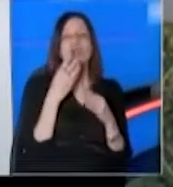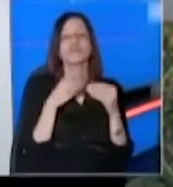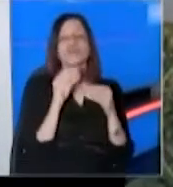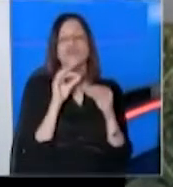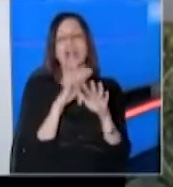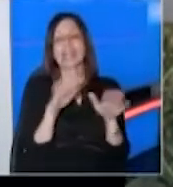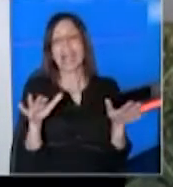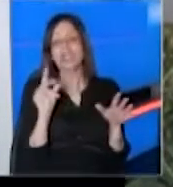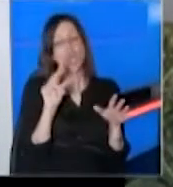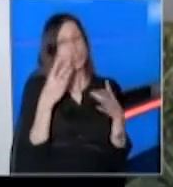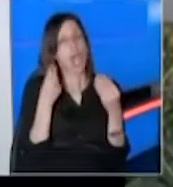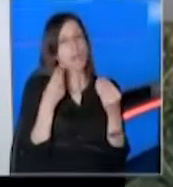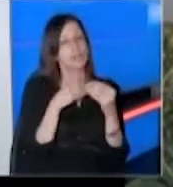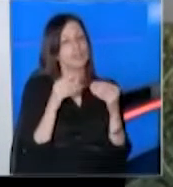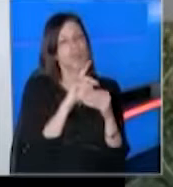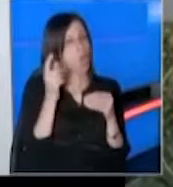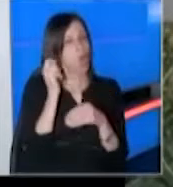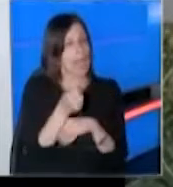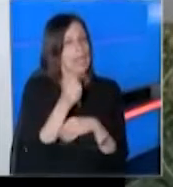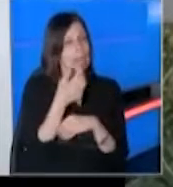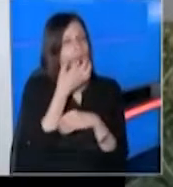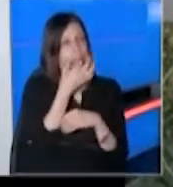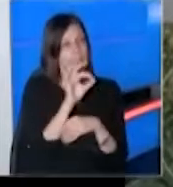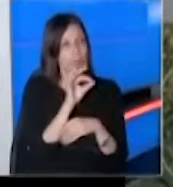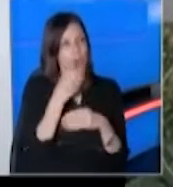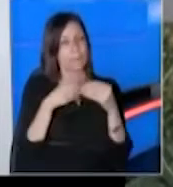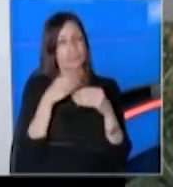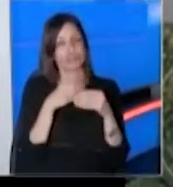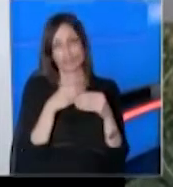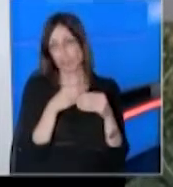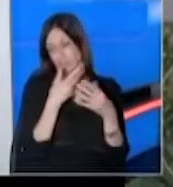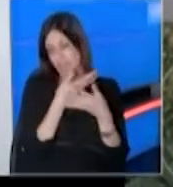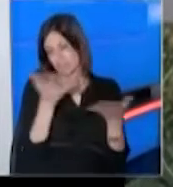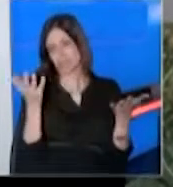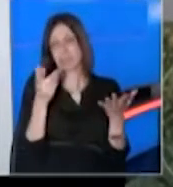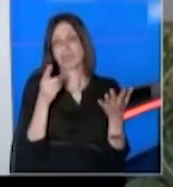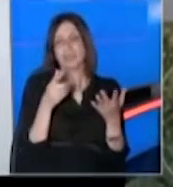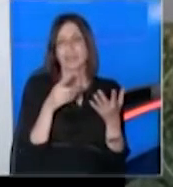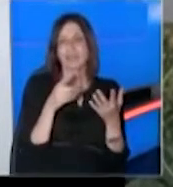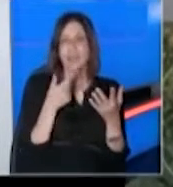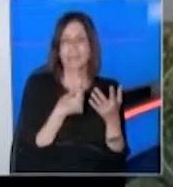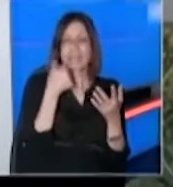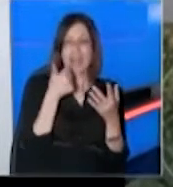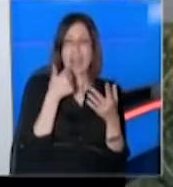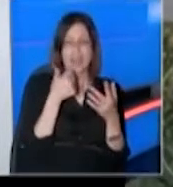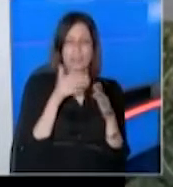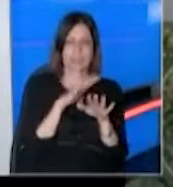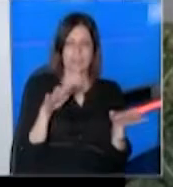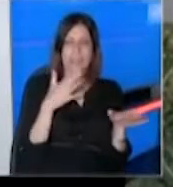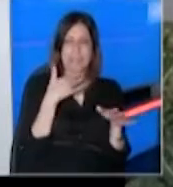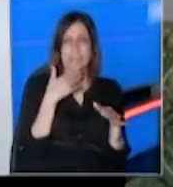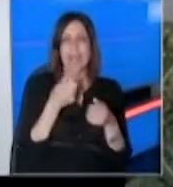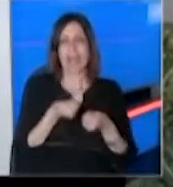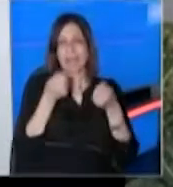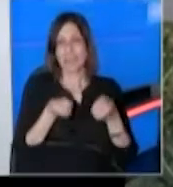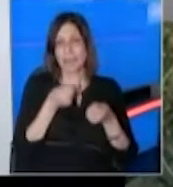לא חקלאי? יש המון שימושים לא חקלאיים שיתירו אותם בשיטת סלמי, במועצת רמי, מועצת מינהל מקרקעי ישראל, רכיבות